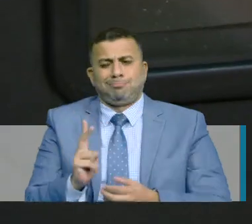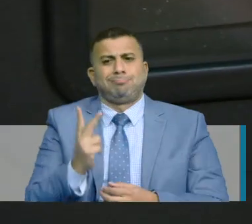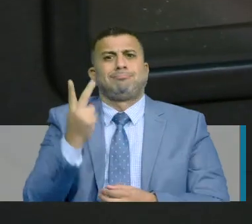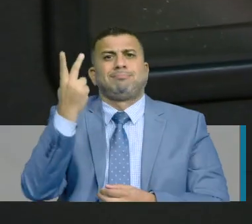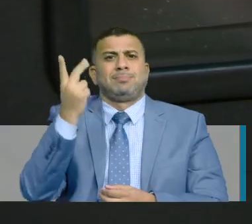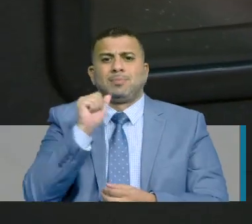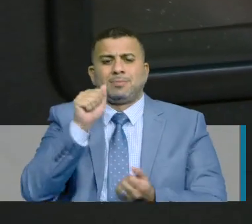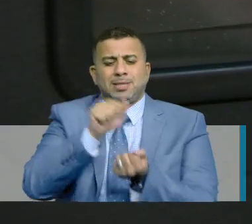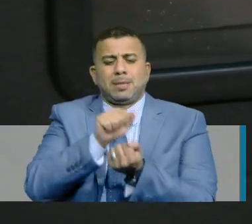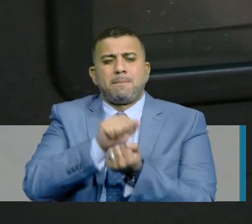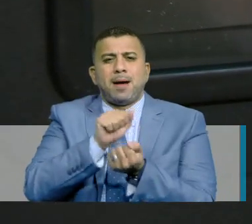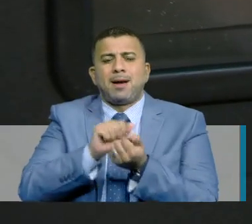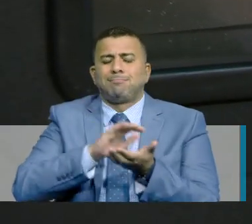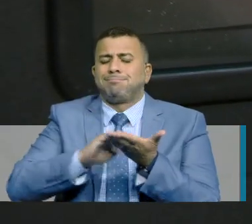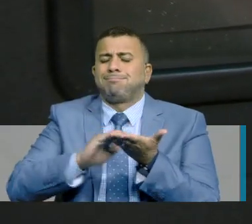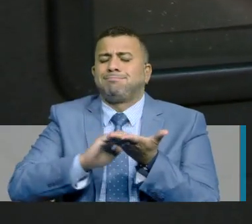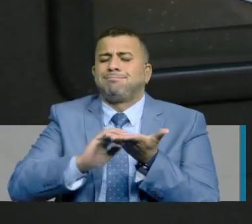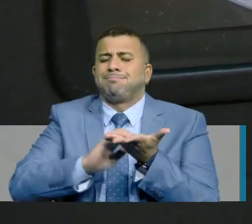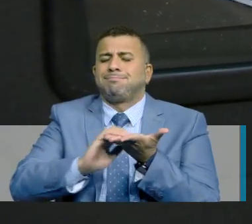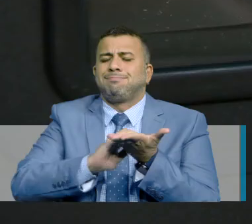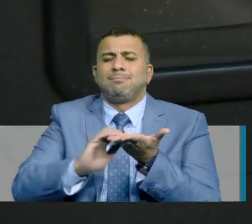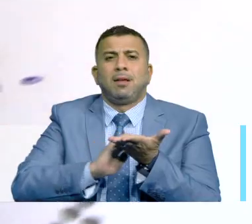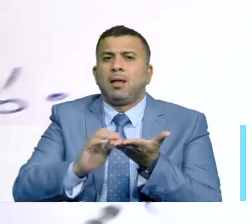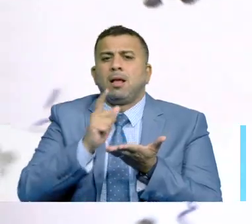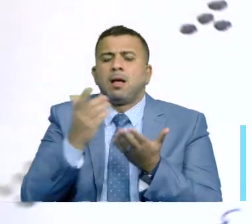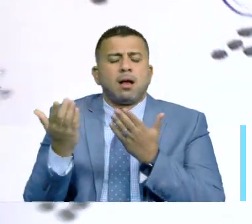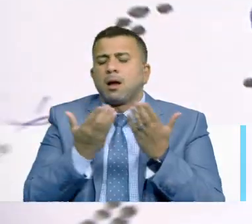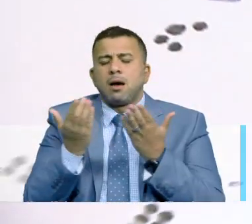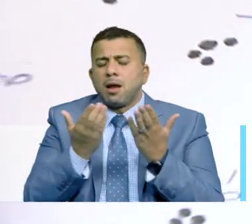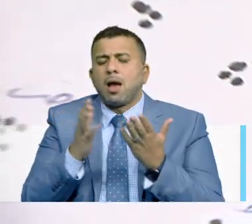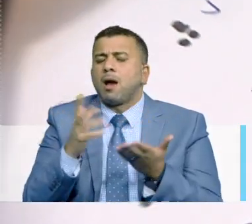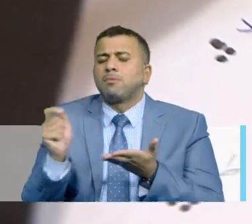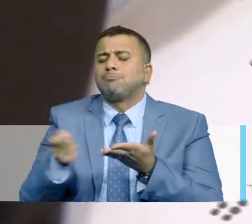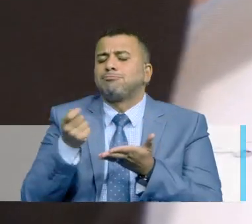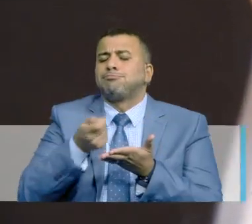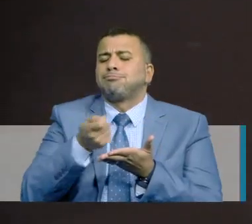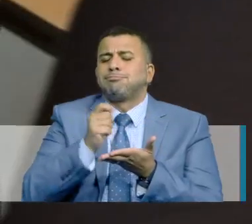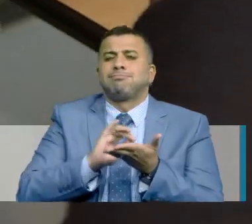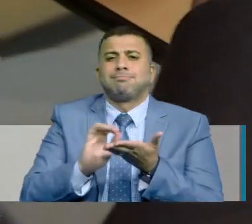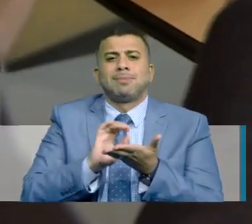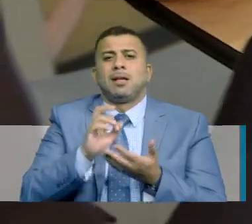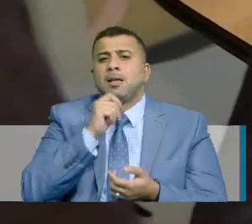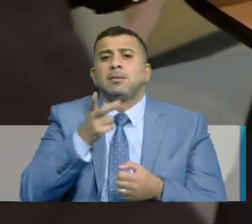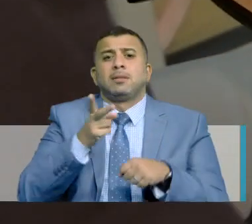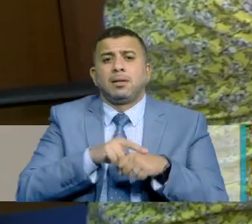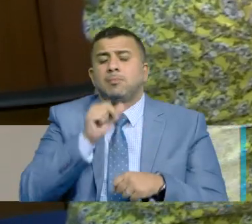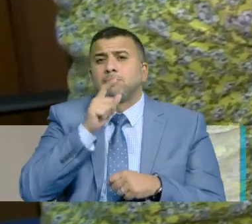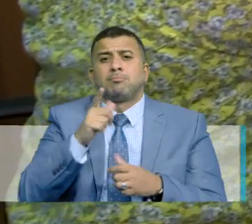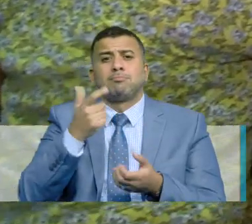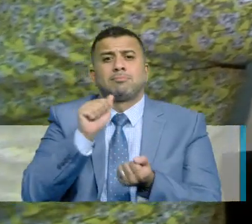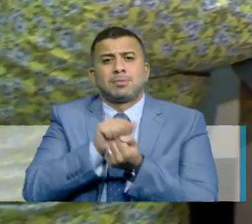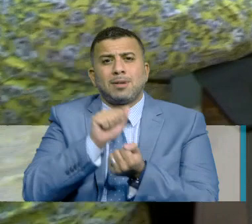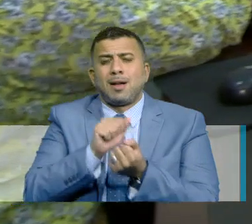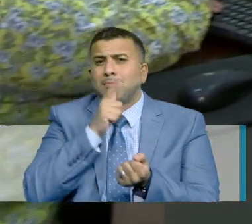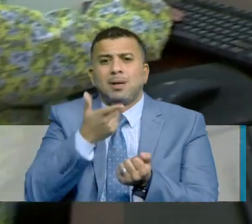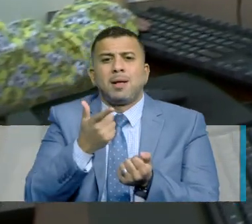في طباعه برايل سواء في وسائل القراءه او الكتابه الى جانب توفير طباعه